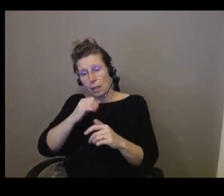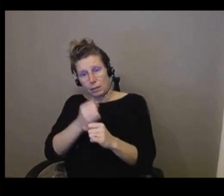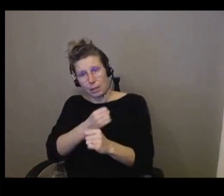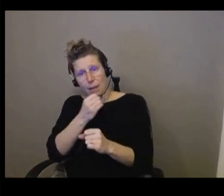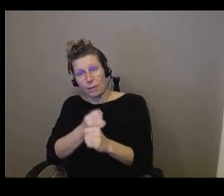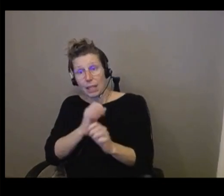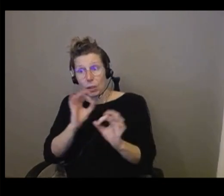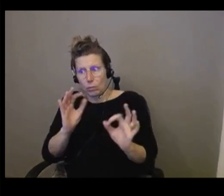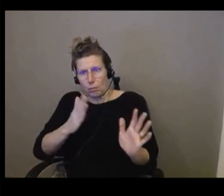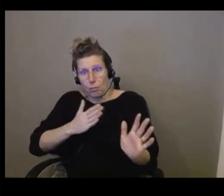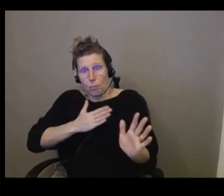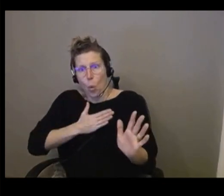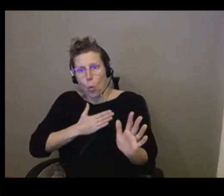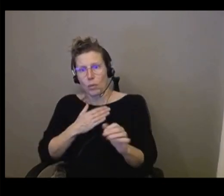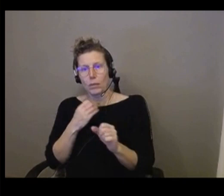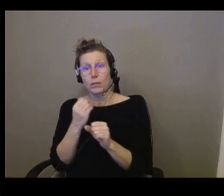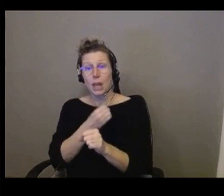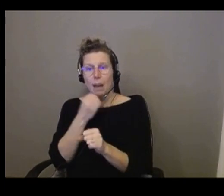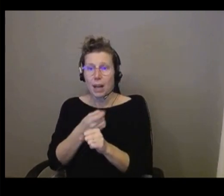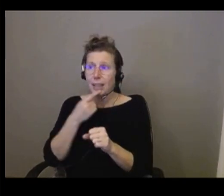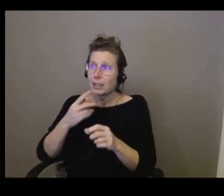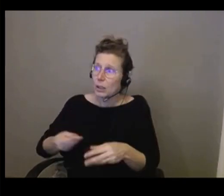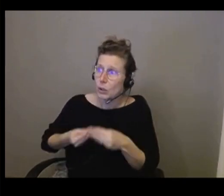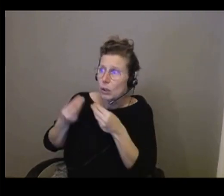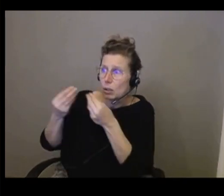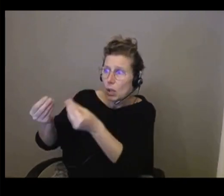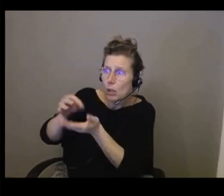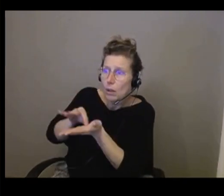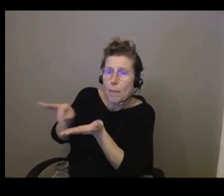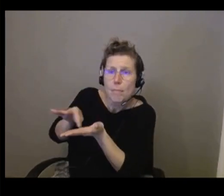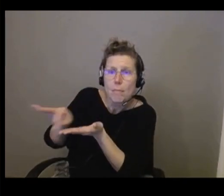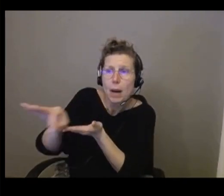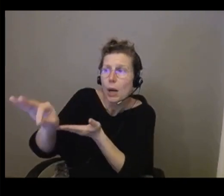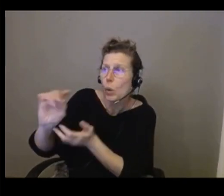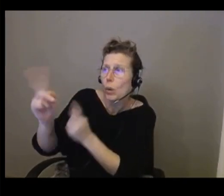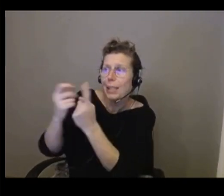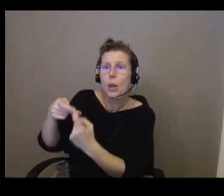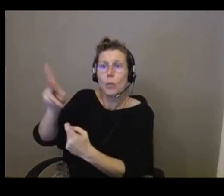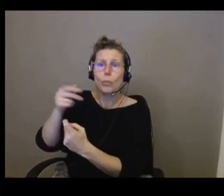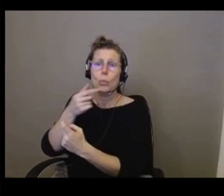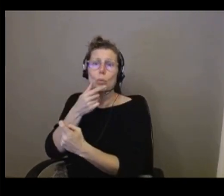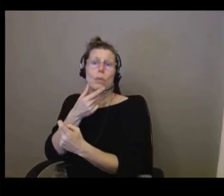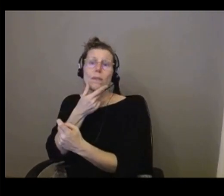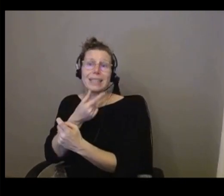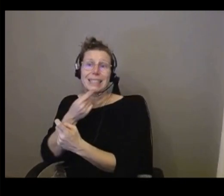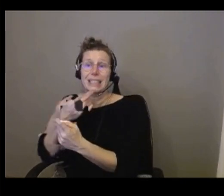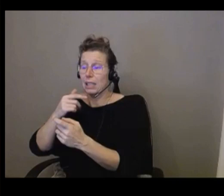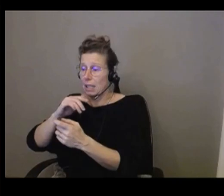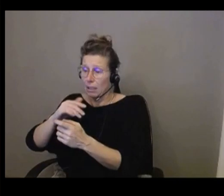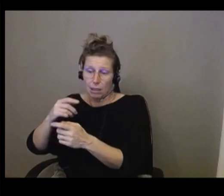de faciliter le parcours client avec toute la phase amont du voyage, le déplacement et bien